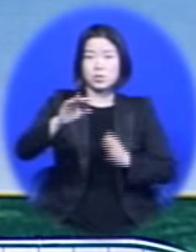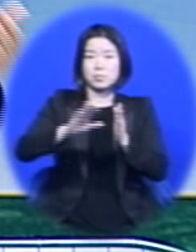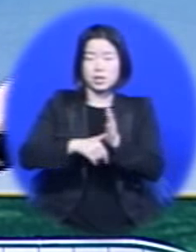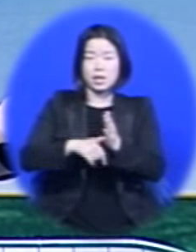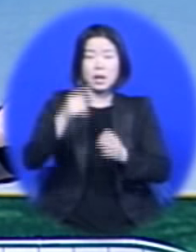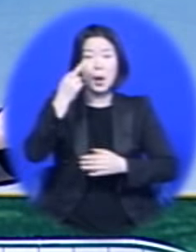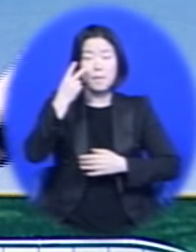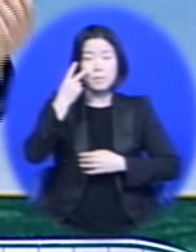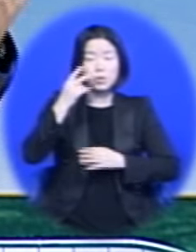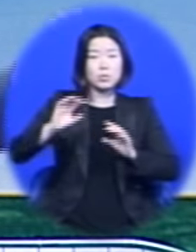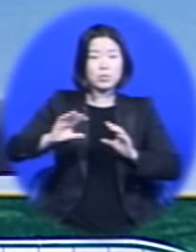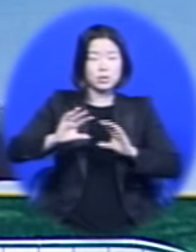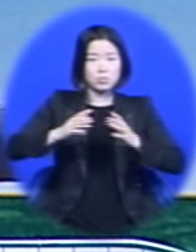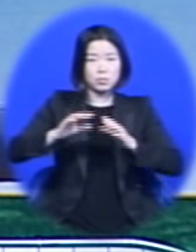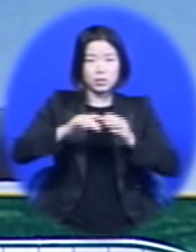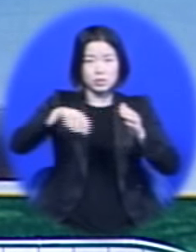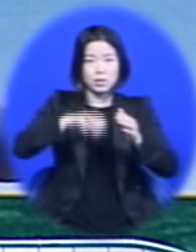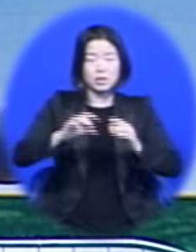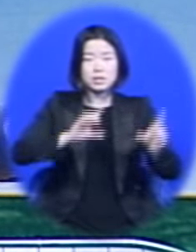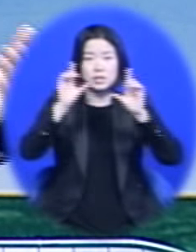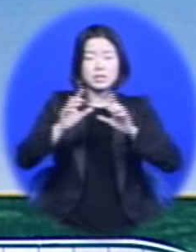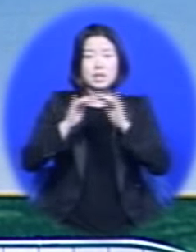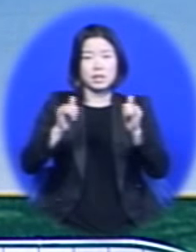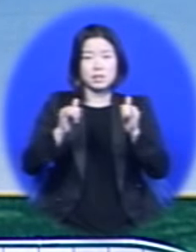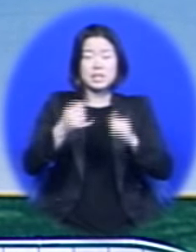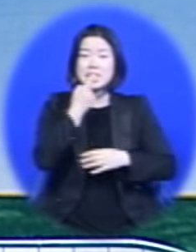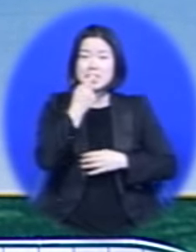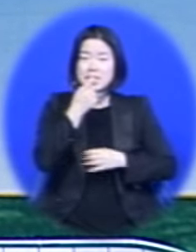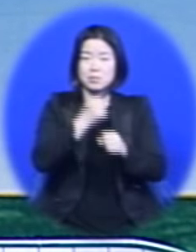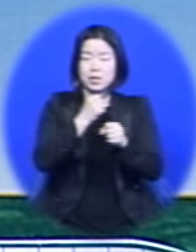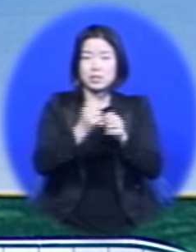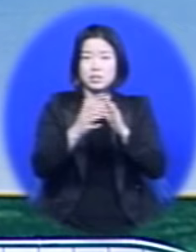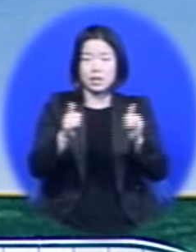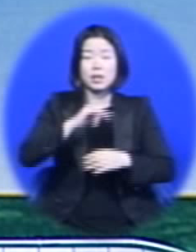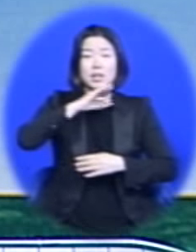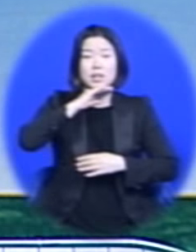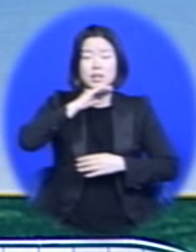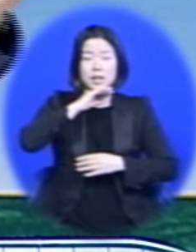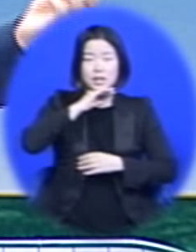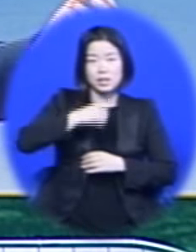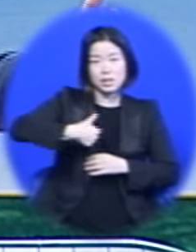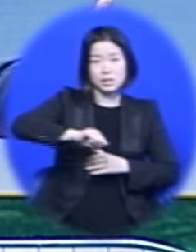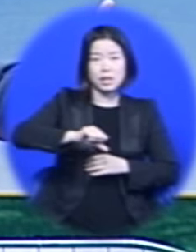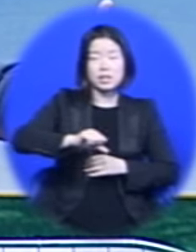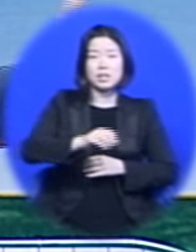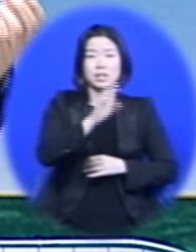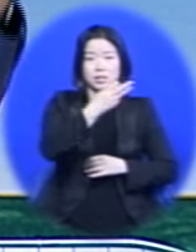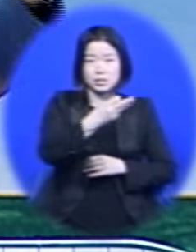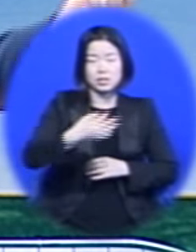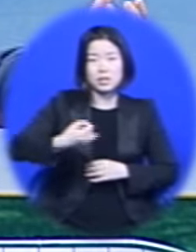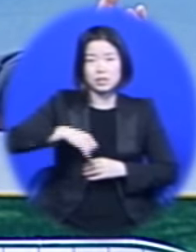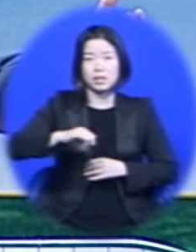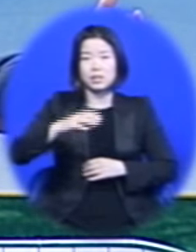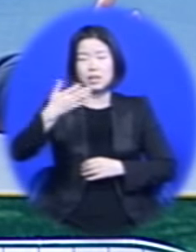미국 교포로서 치과 기공사였는데 딸이 13살, 아들이 9살일 때 그 예멘이라고 하는 나라로